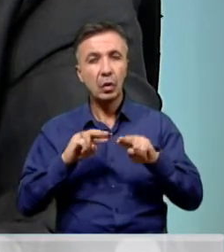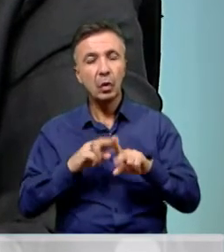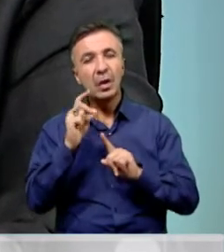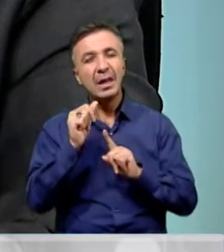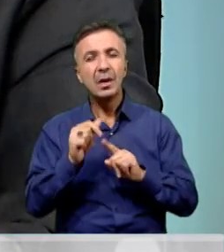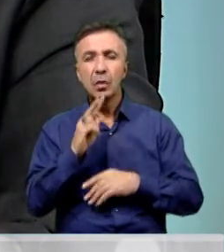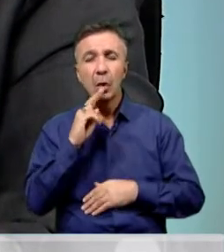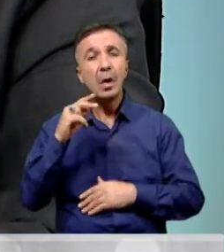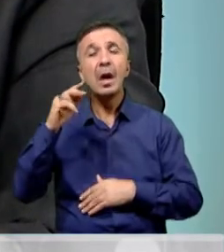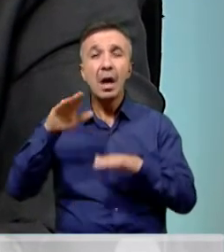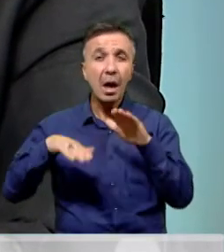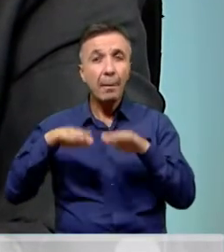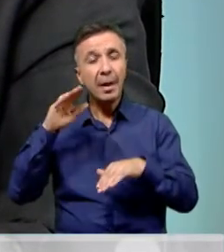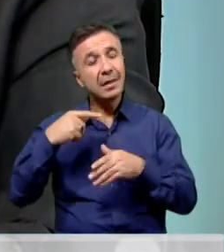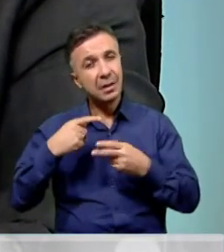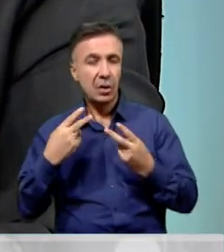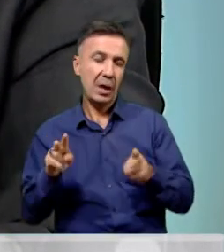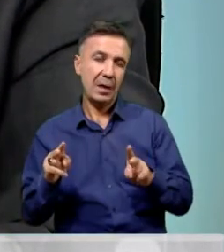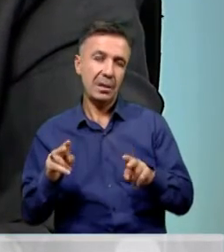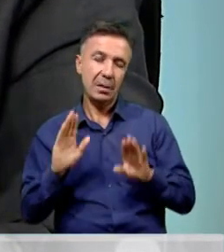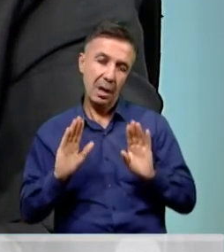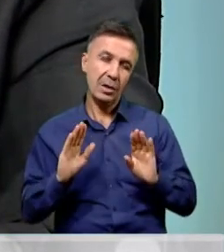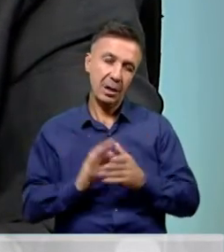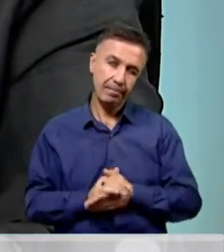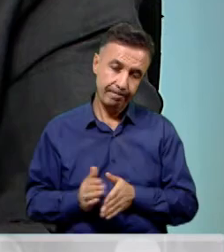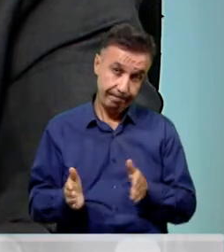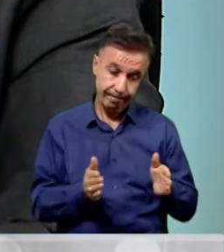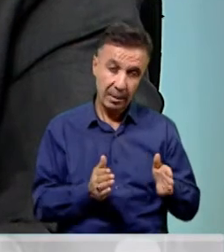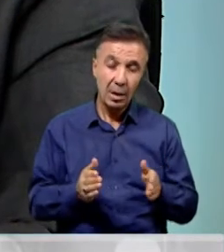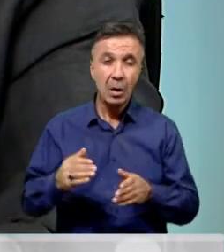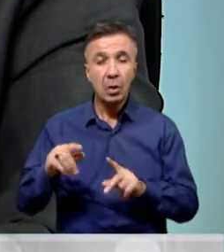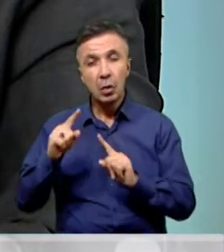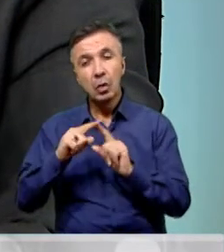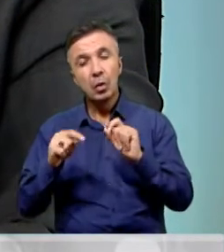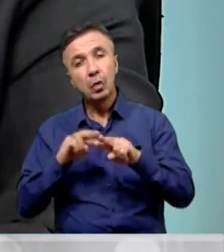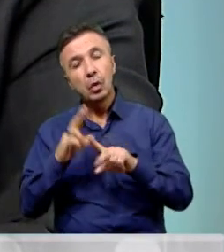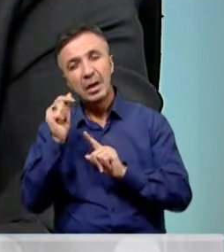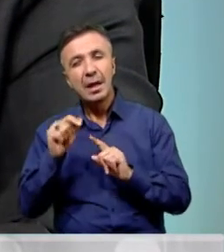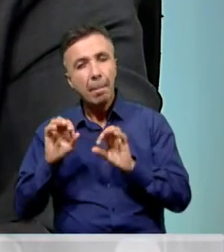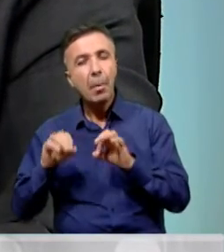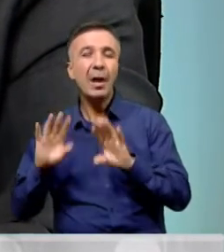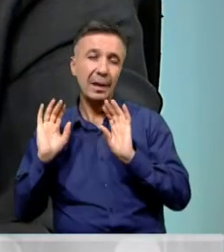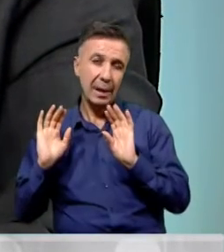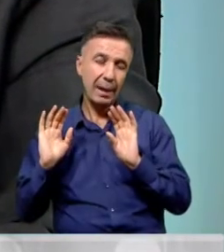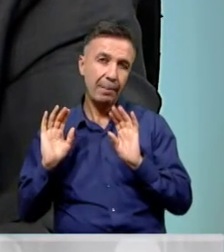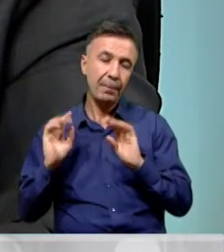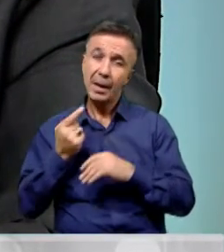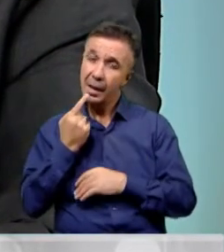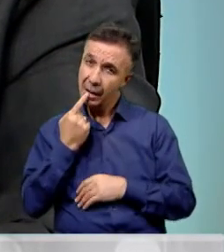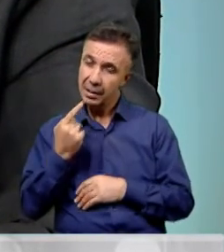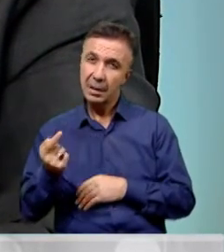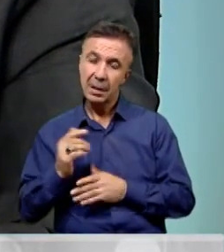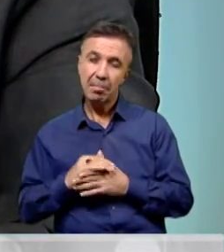caizdir ancak mesela TOKİ böyle değil de Eee deseydi ki